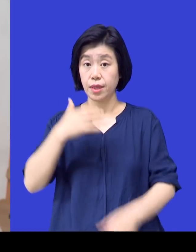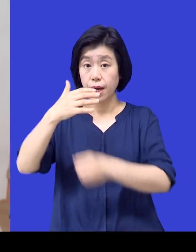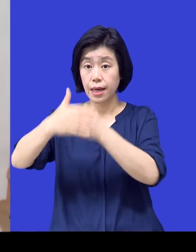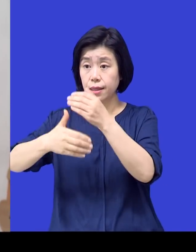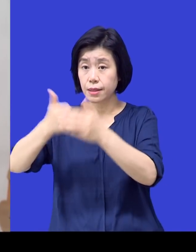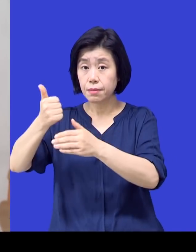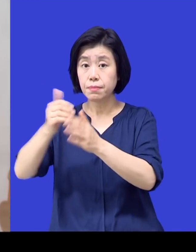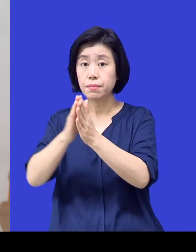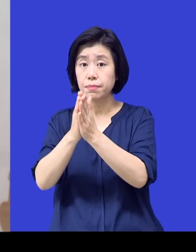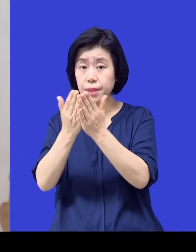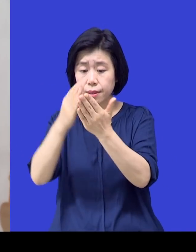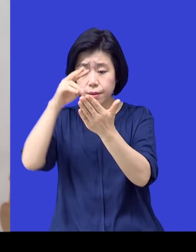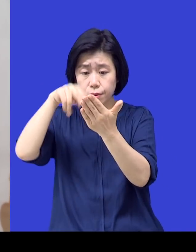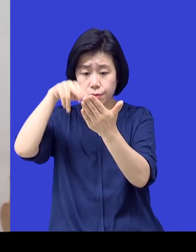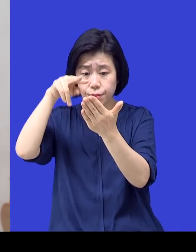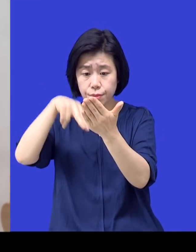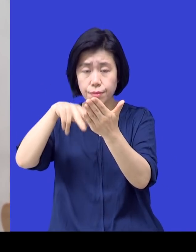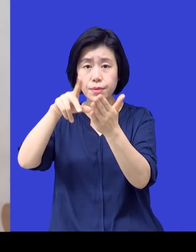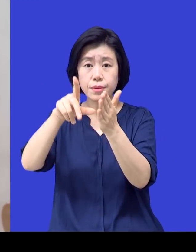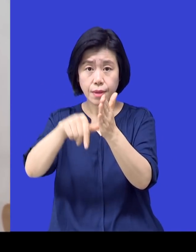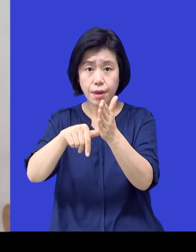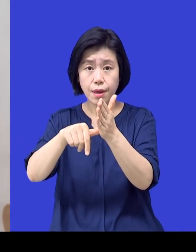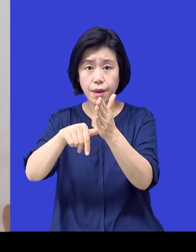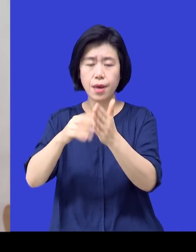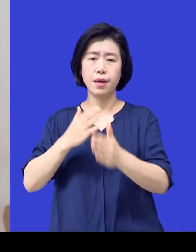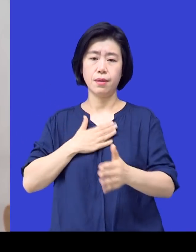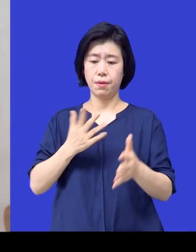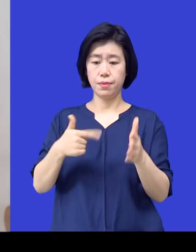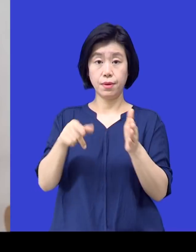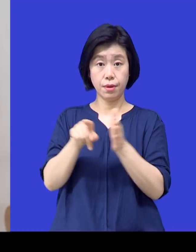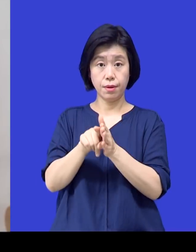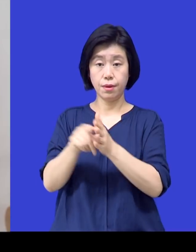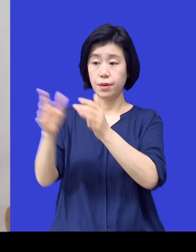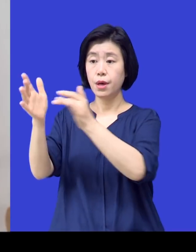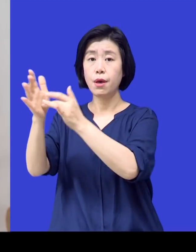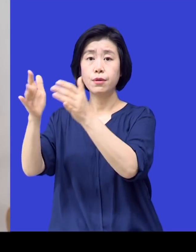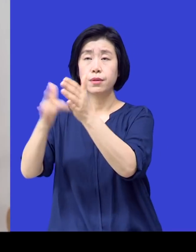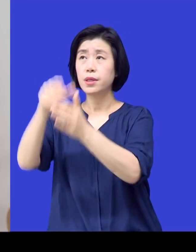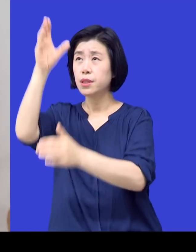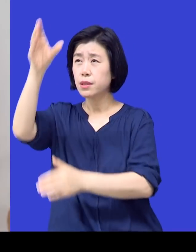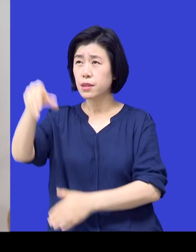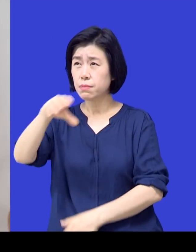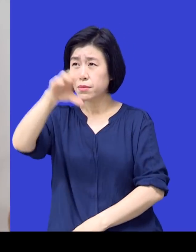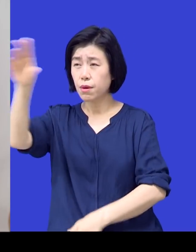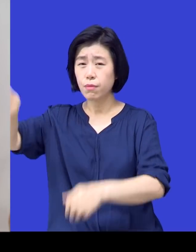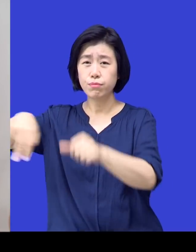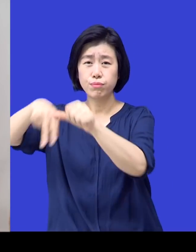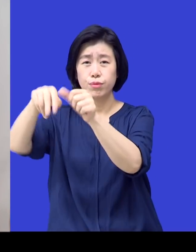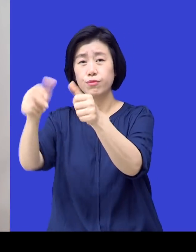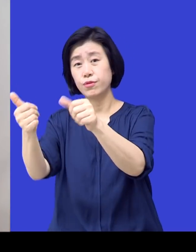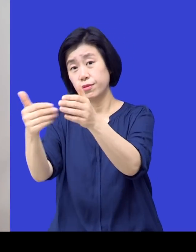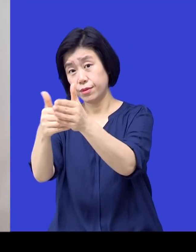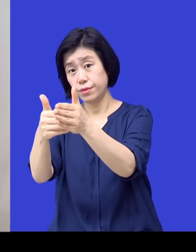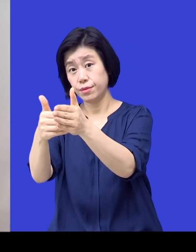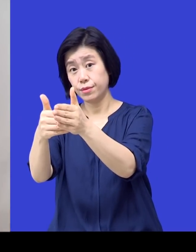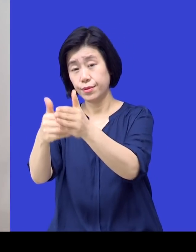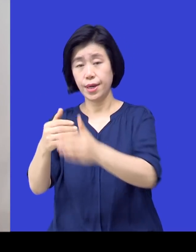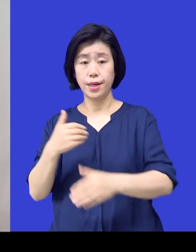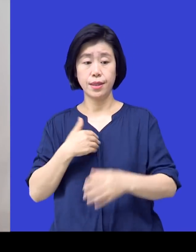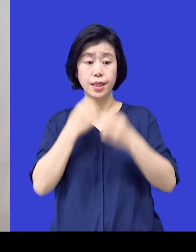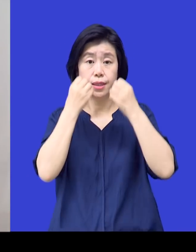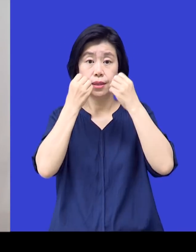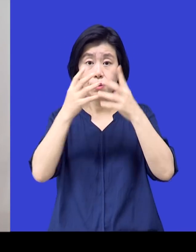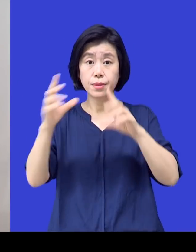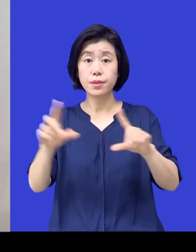위하여 십자가에 예수 그리스도가 죽었고 너의 죄를 해결했으며 이제는 너는 새로운 삶을 살